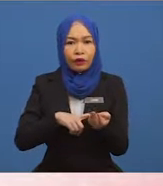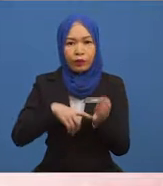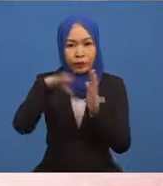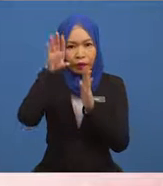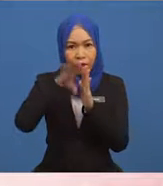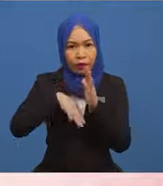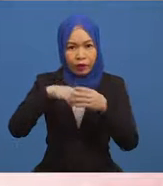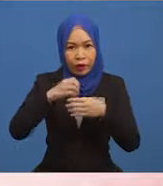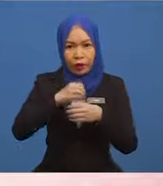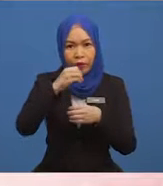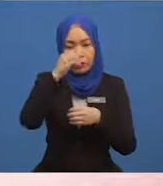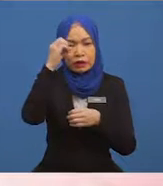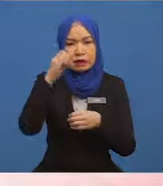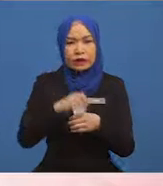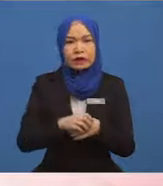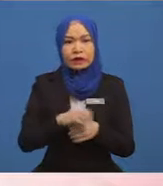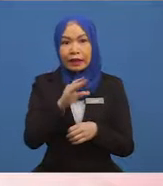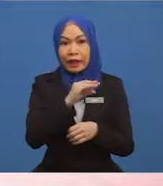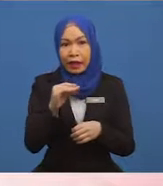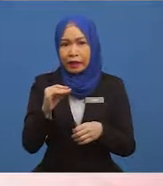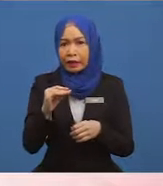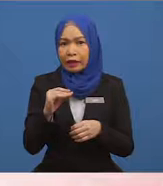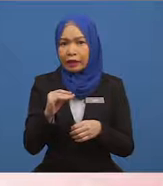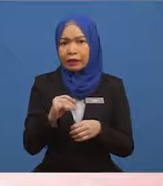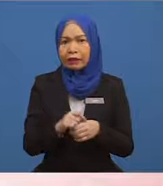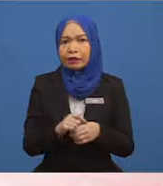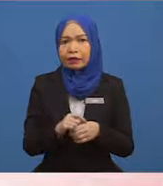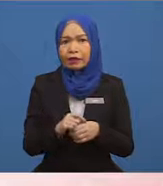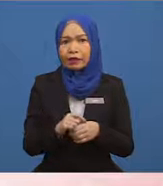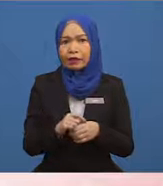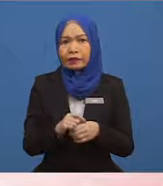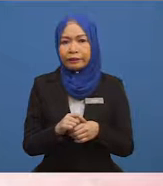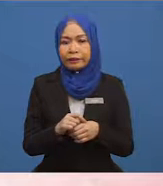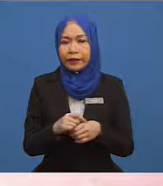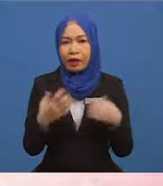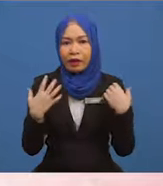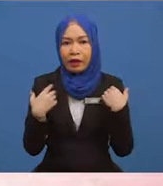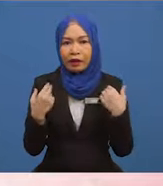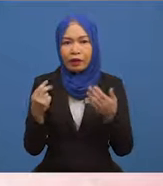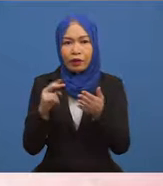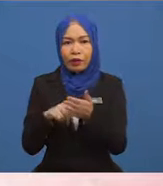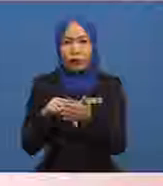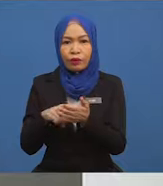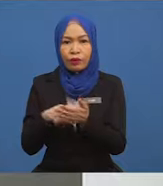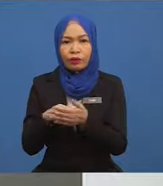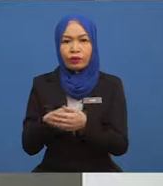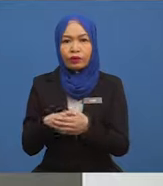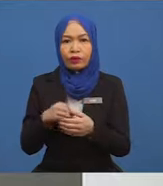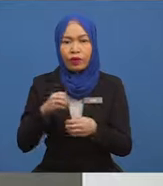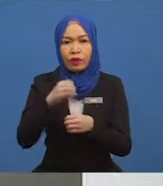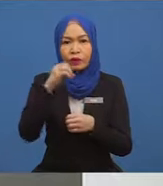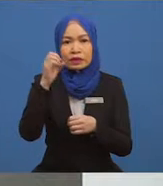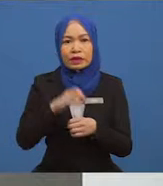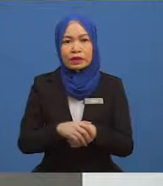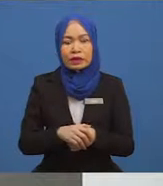kekurangan oksigen dan dikatakan mengalami hutang oksigen. Berikut